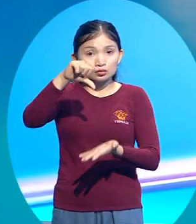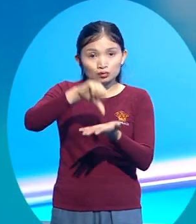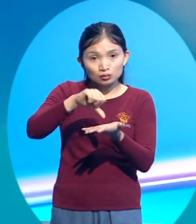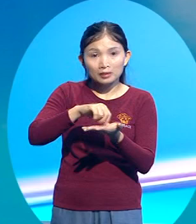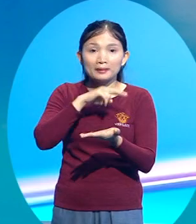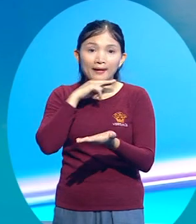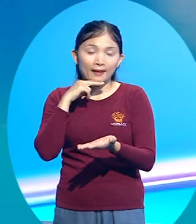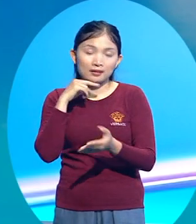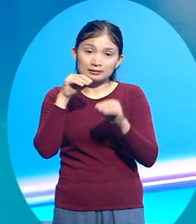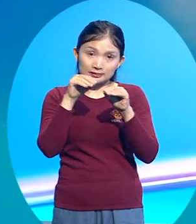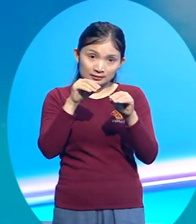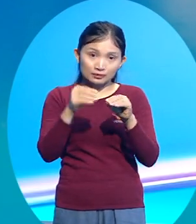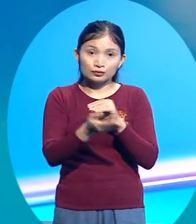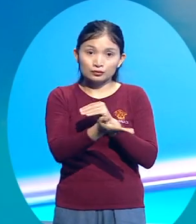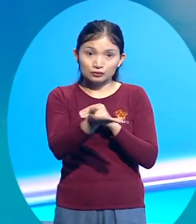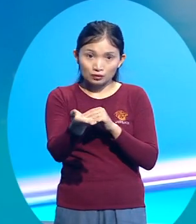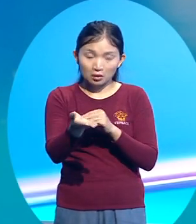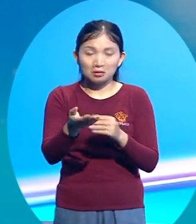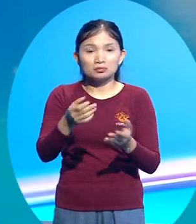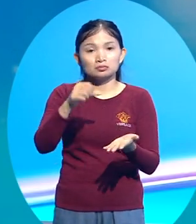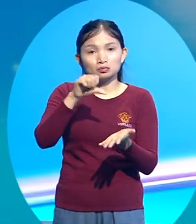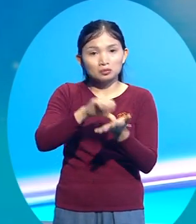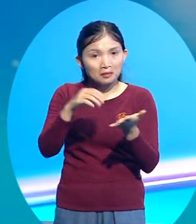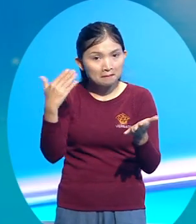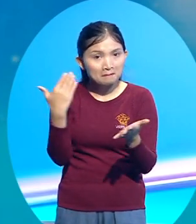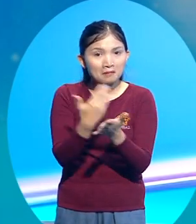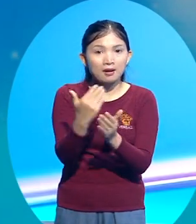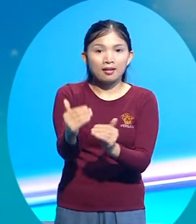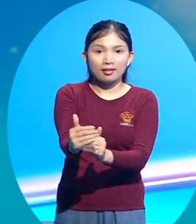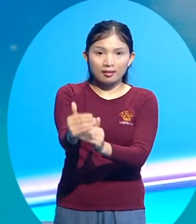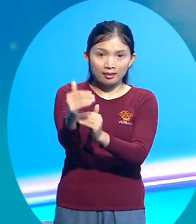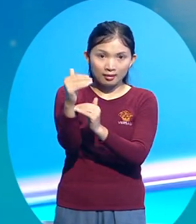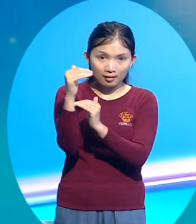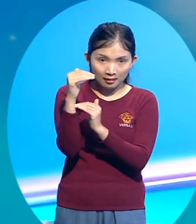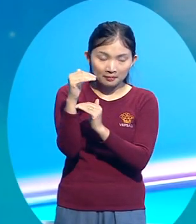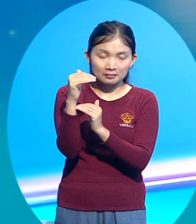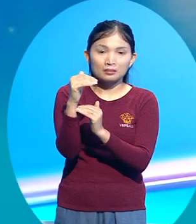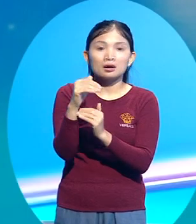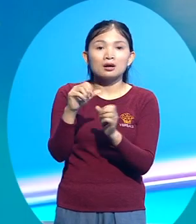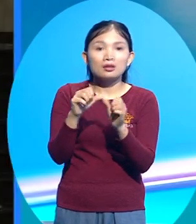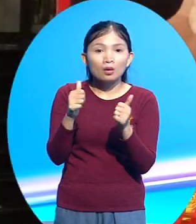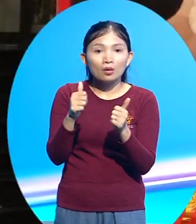trung tâm Anh ngữ hàng đầu trong đào tạo tiếng Anh giao tiếp với 4 kỹ năng nghe, nói, đọc, viết tại Việt Nam.